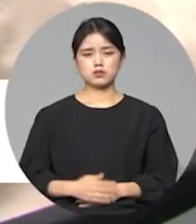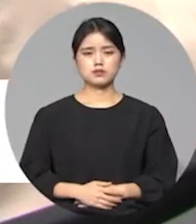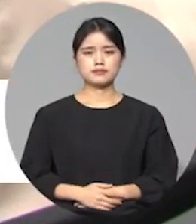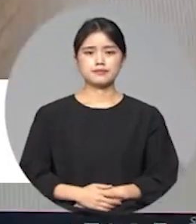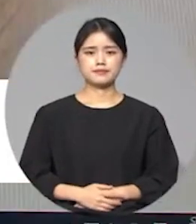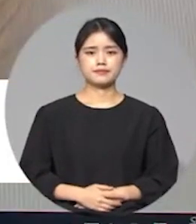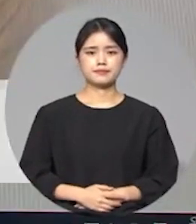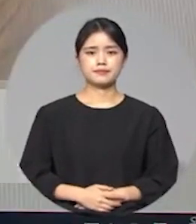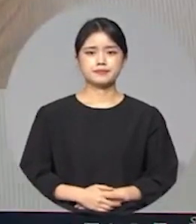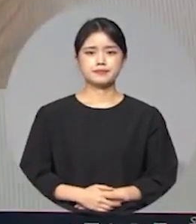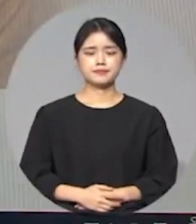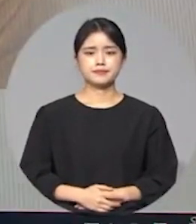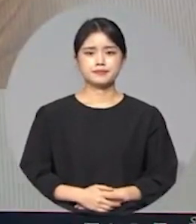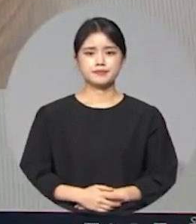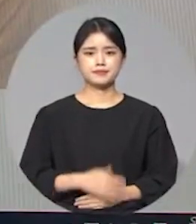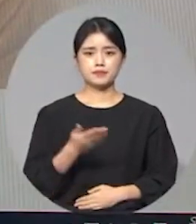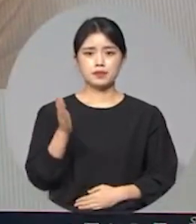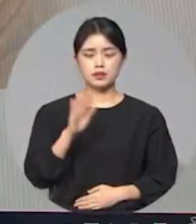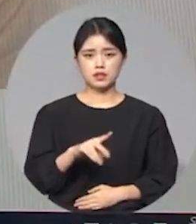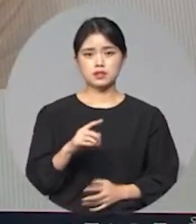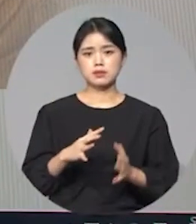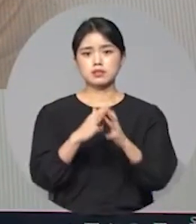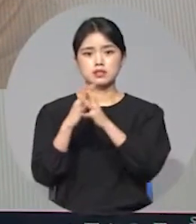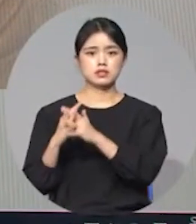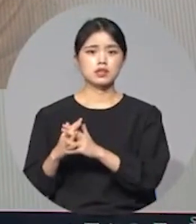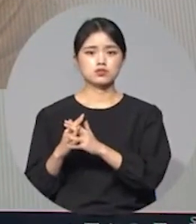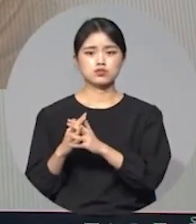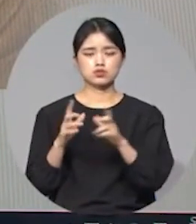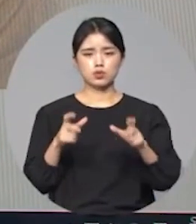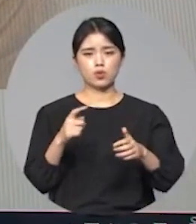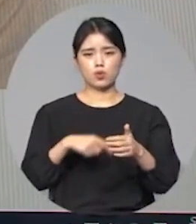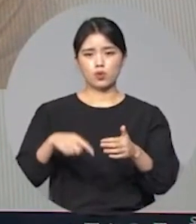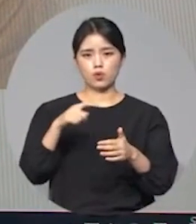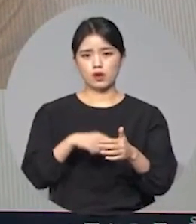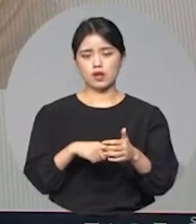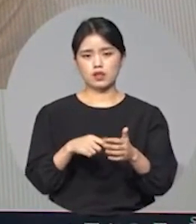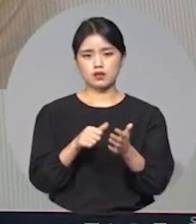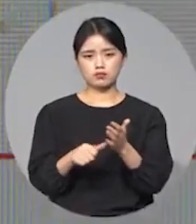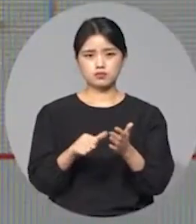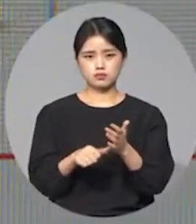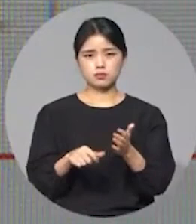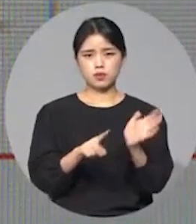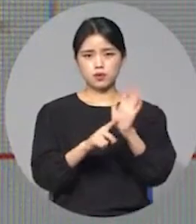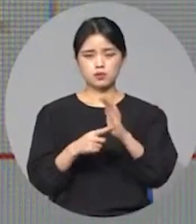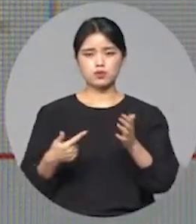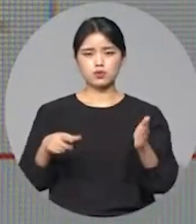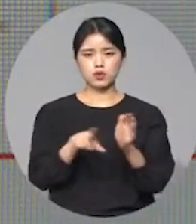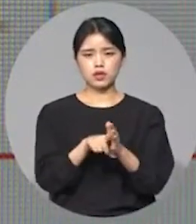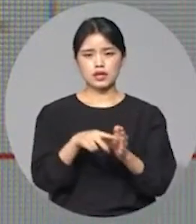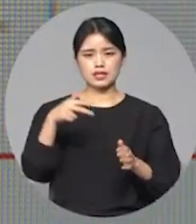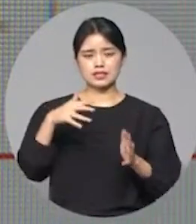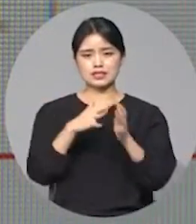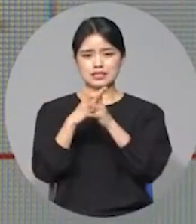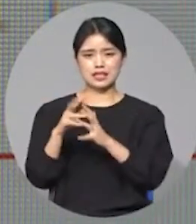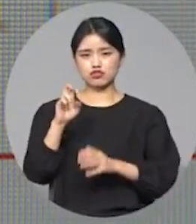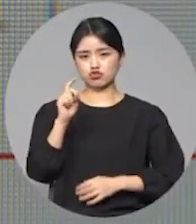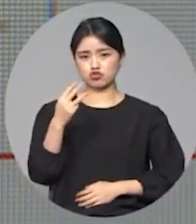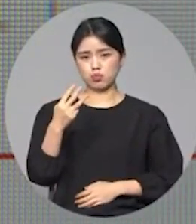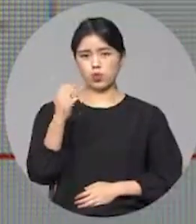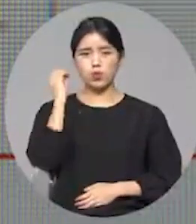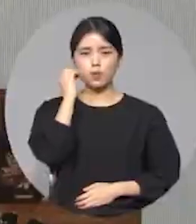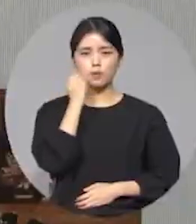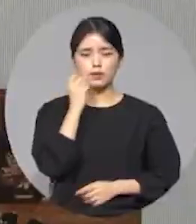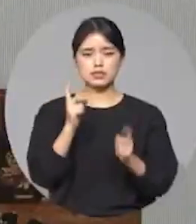좀. 하지만 장수구는 관내 농특산물 판촉을 위해 장수몰이라고 하는 온라인